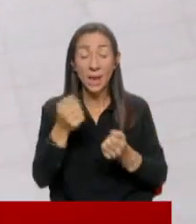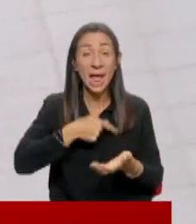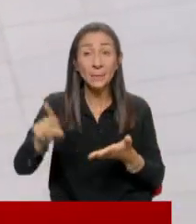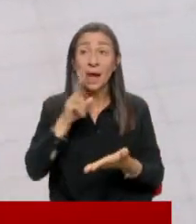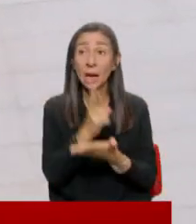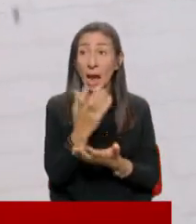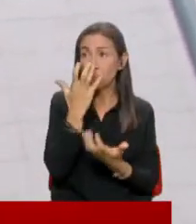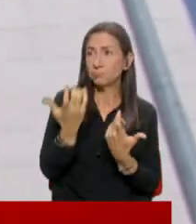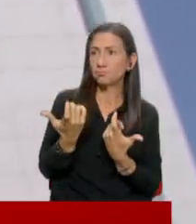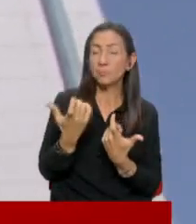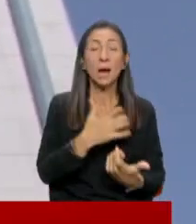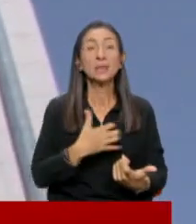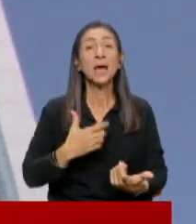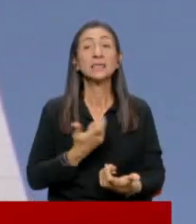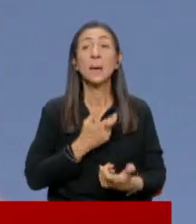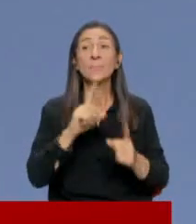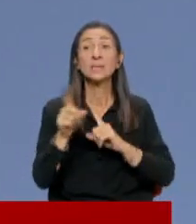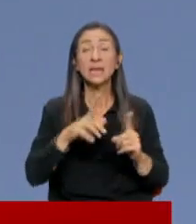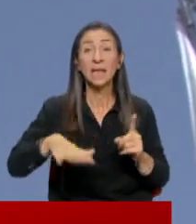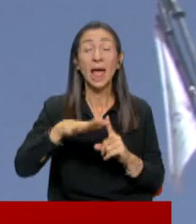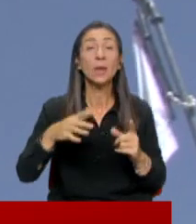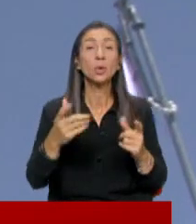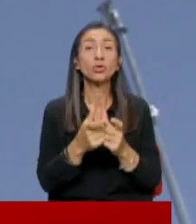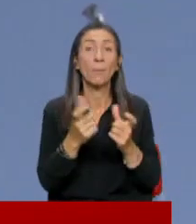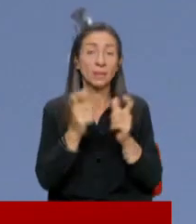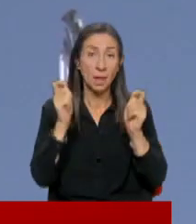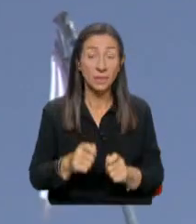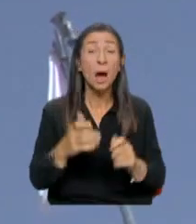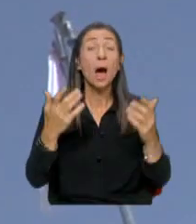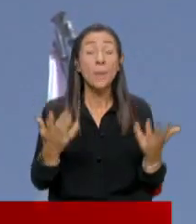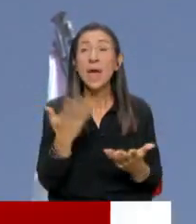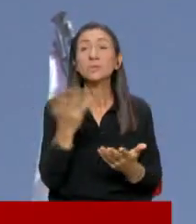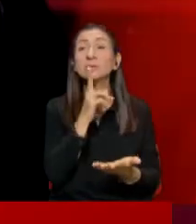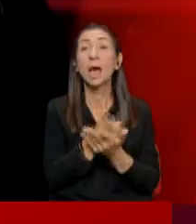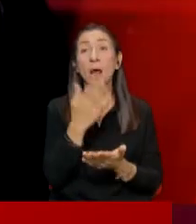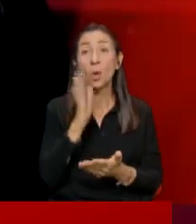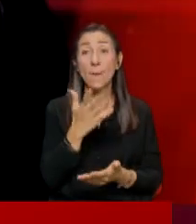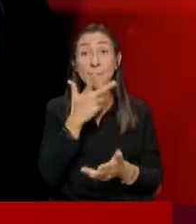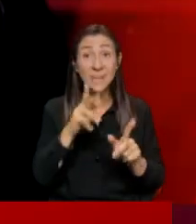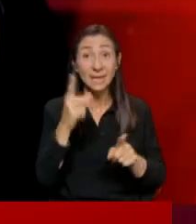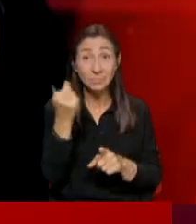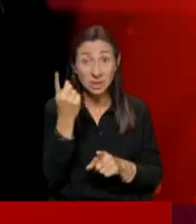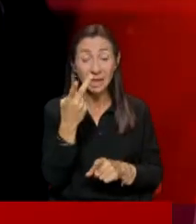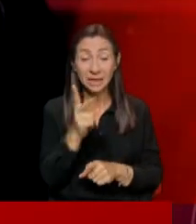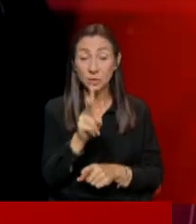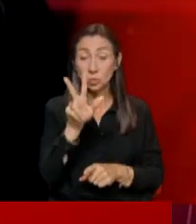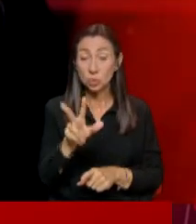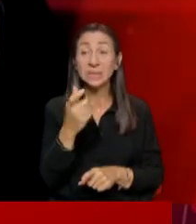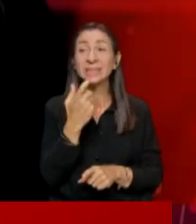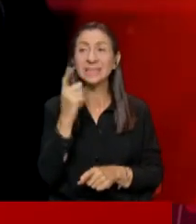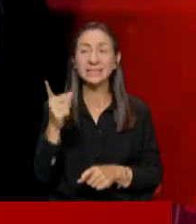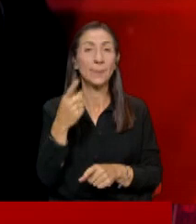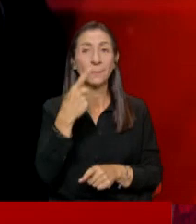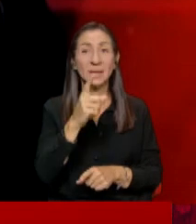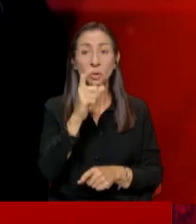iptal kararı beklerken Anayasa Mahkemesi'nde genel kurul toplandı. Ancak henüz karar yok. Benzer bir durum 2003 yılında